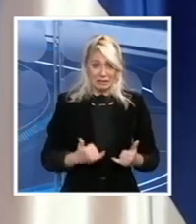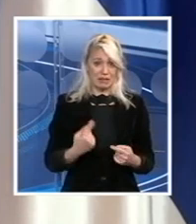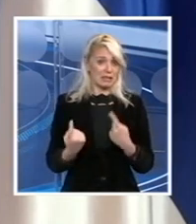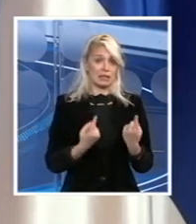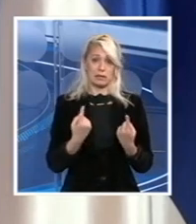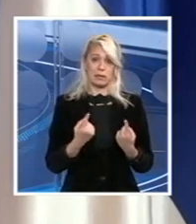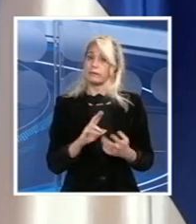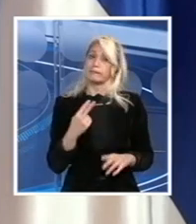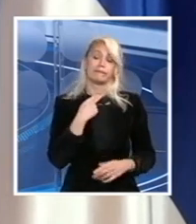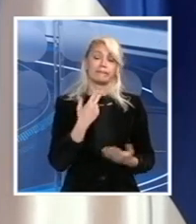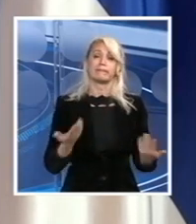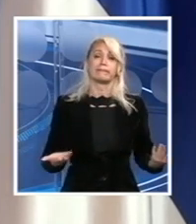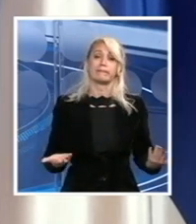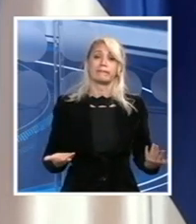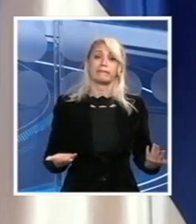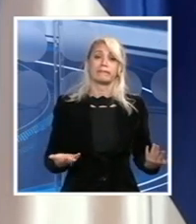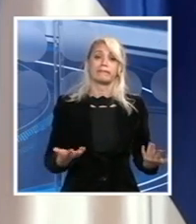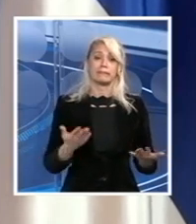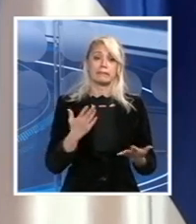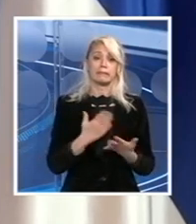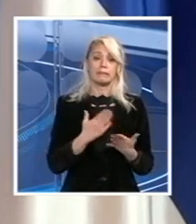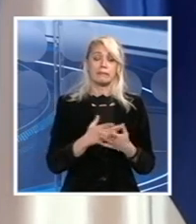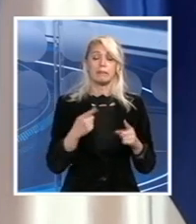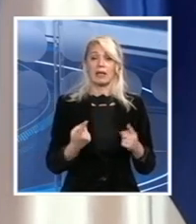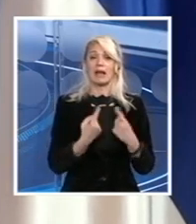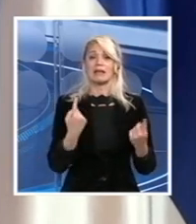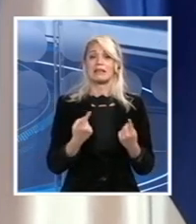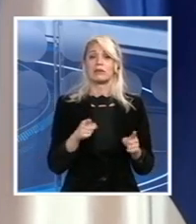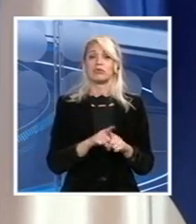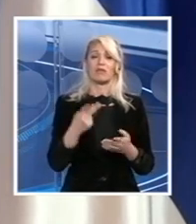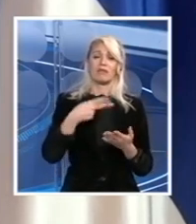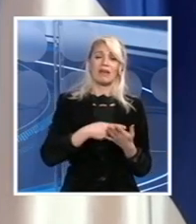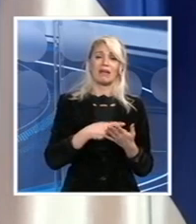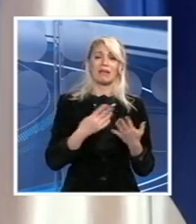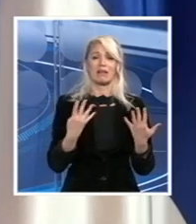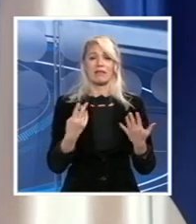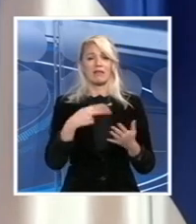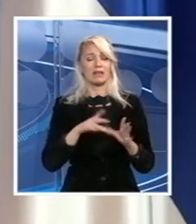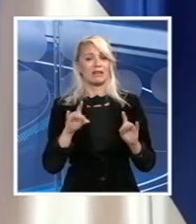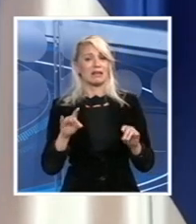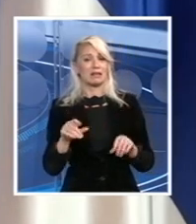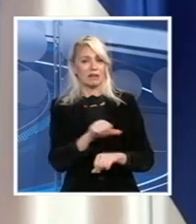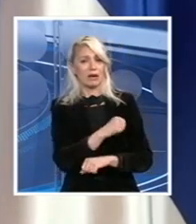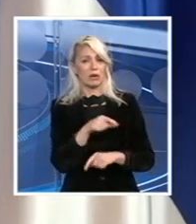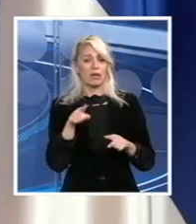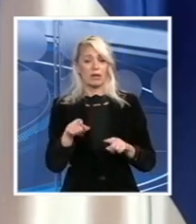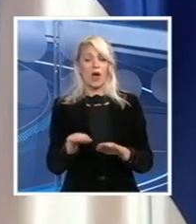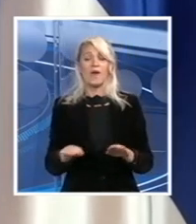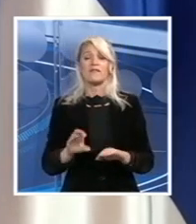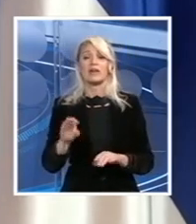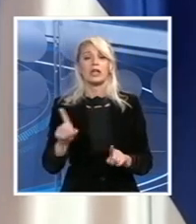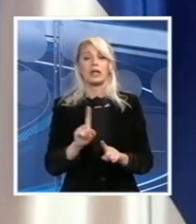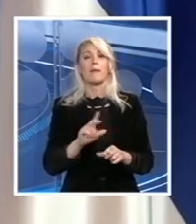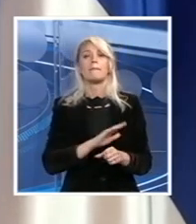je nemoguće. Tu smo situaciju isto imali i tokom pandemije 2009-2010. Ti vrtići nisu zapravo potpuno